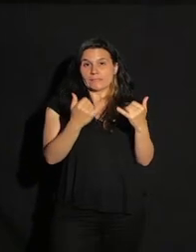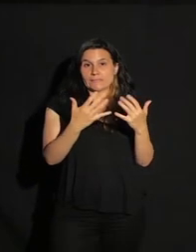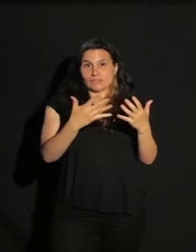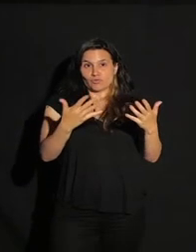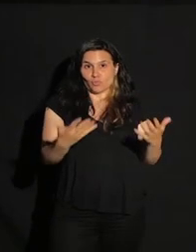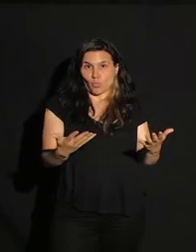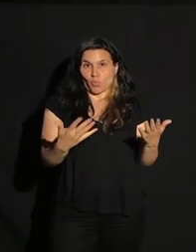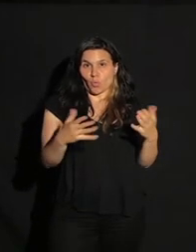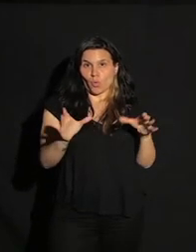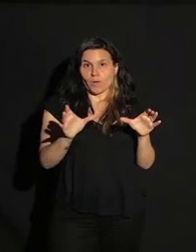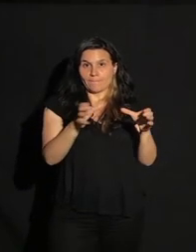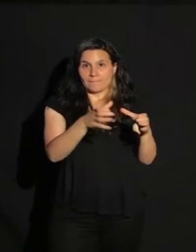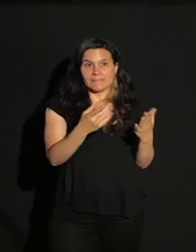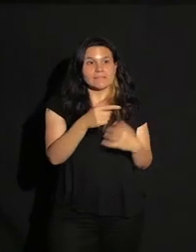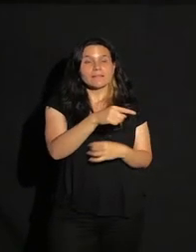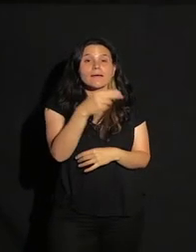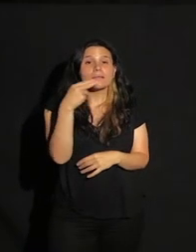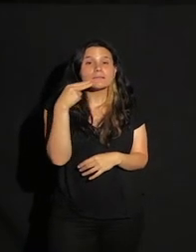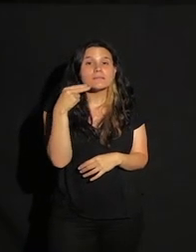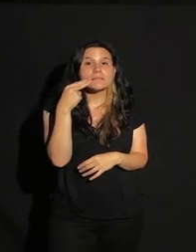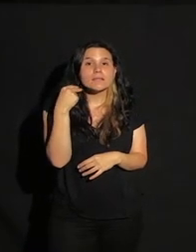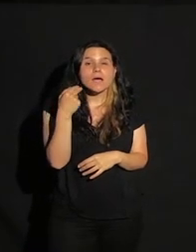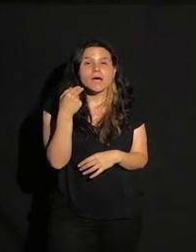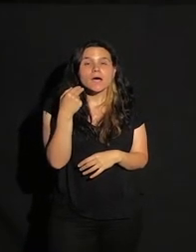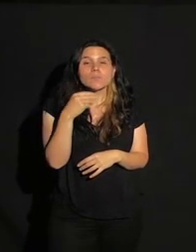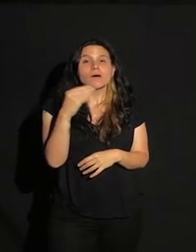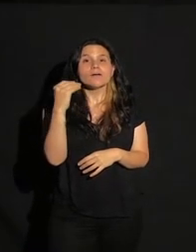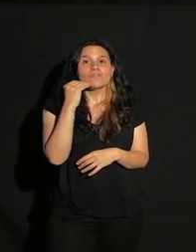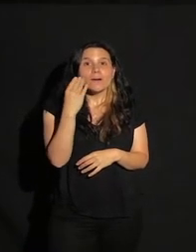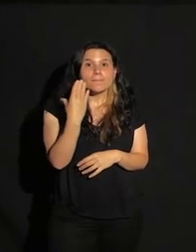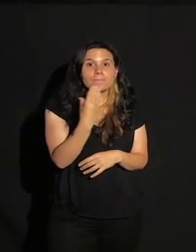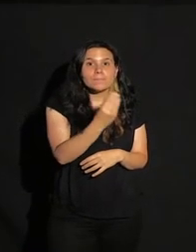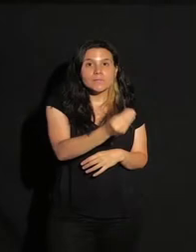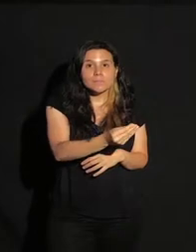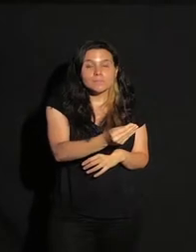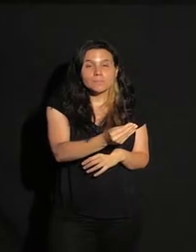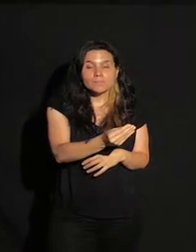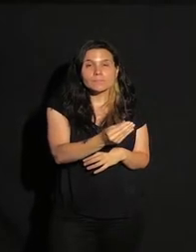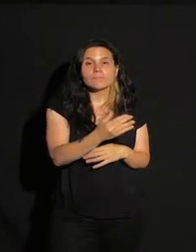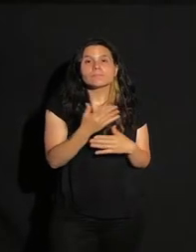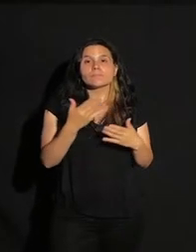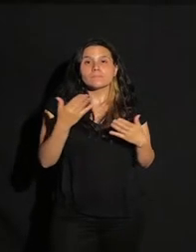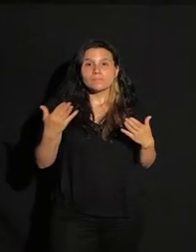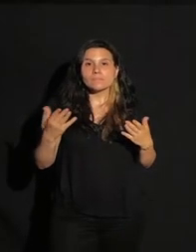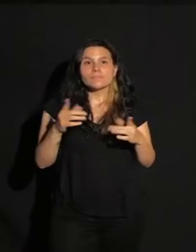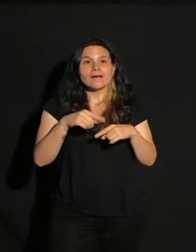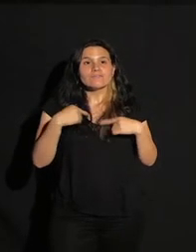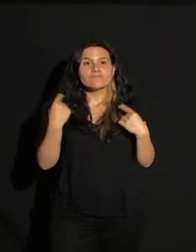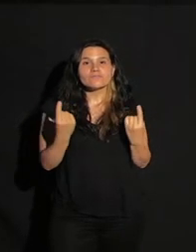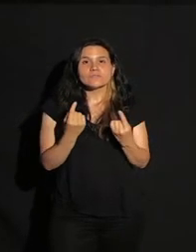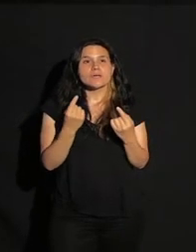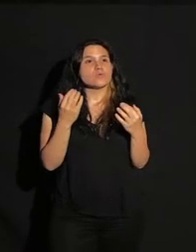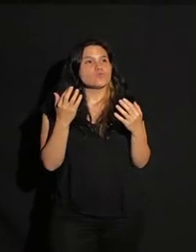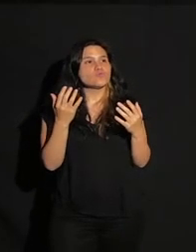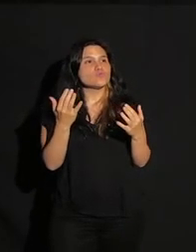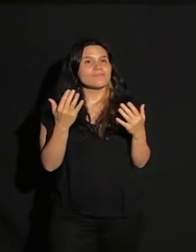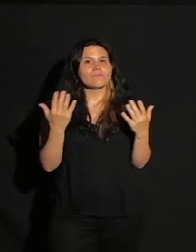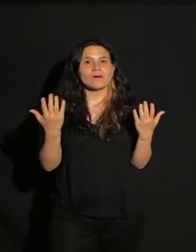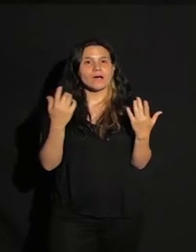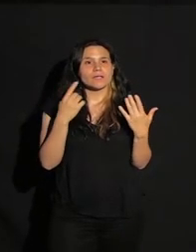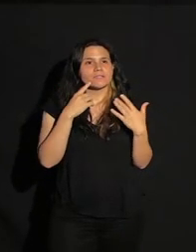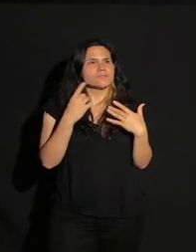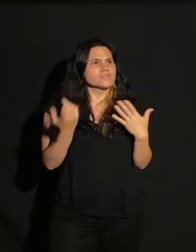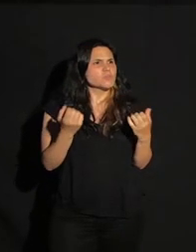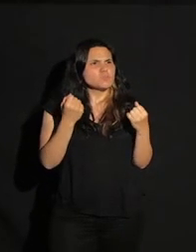ja, die Namen ist ESSO Company, hat die Gruppe erst gekriegt, wo wir dann irgendwann kein Dampf